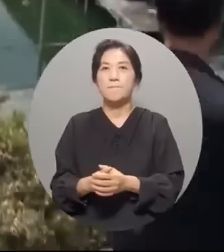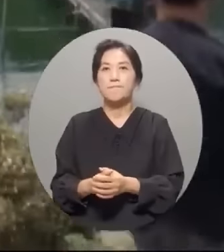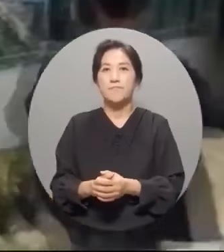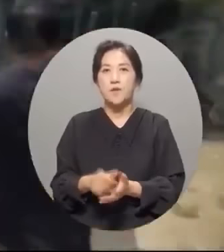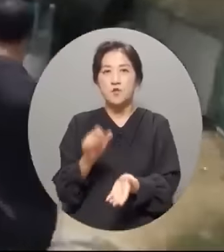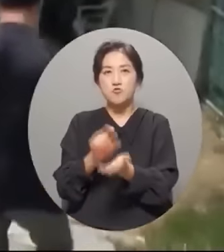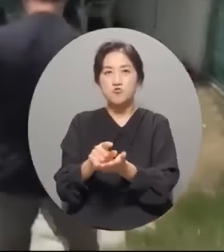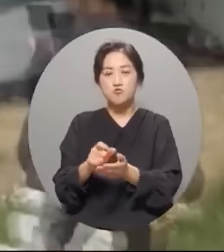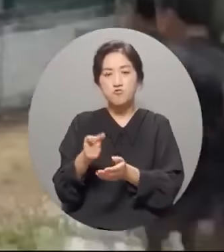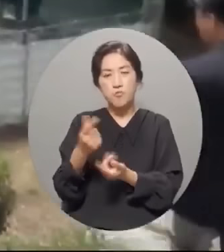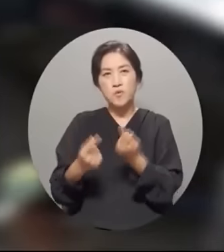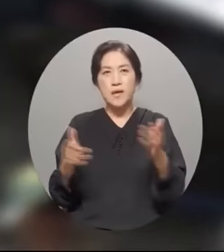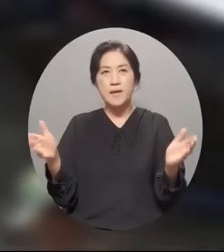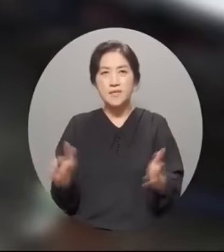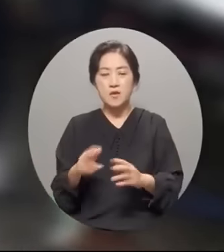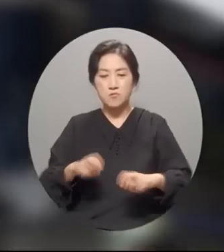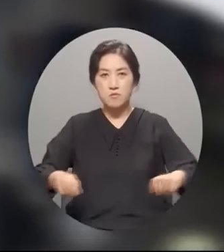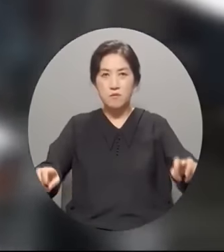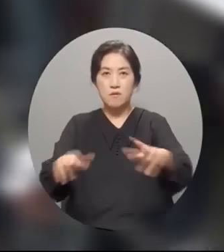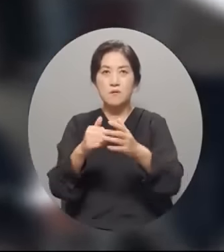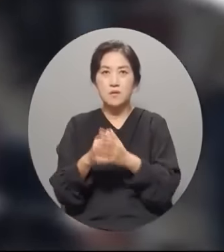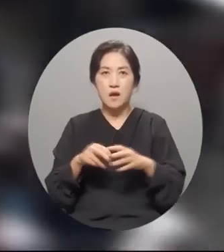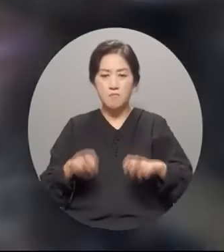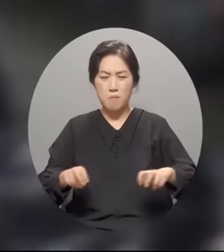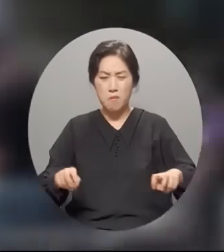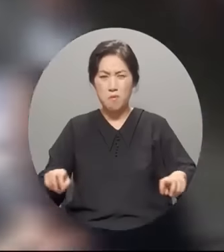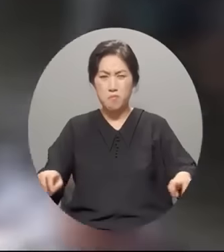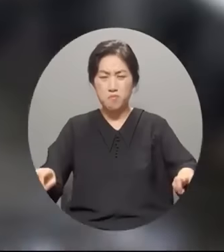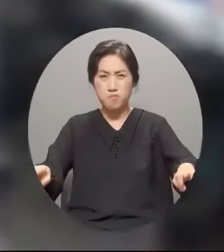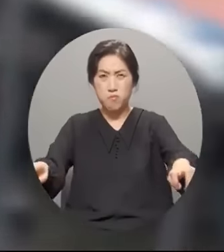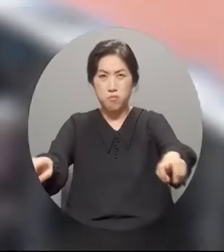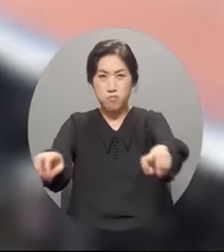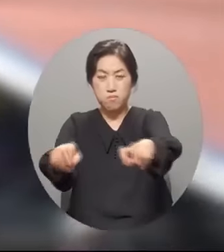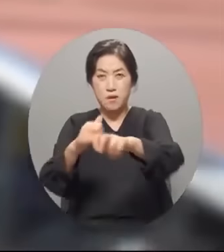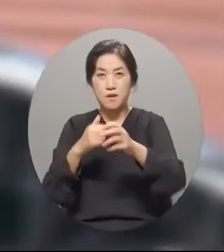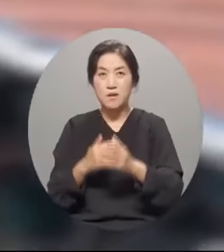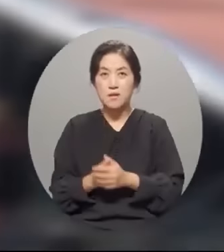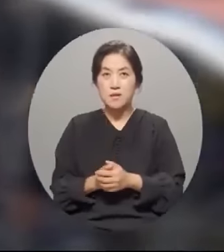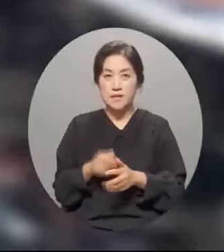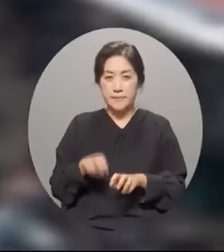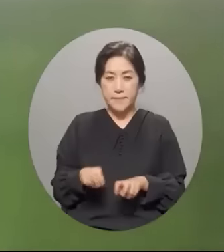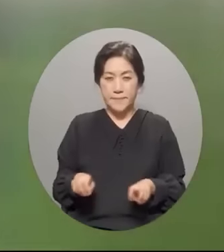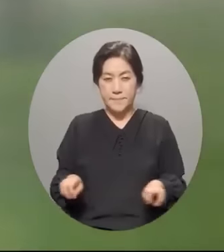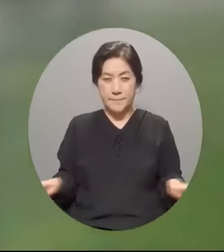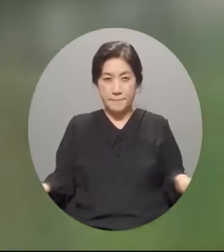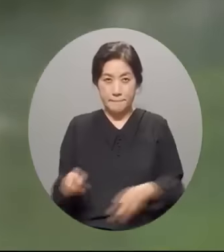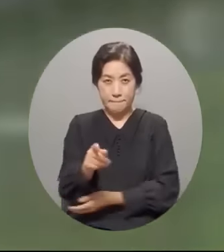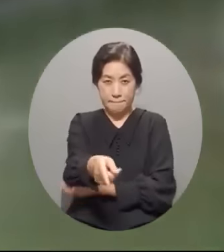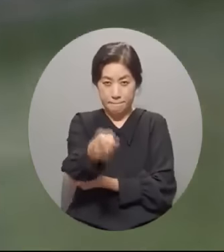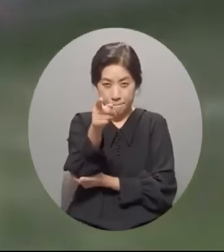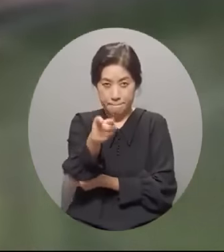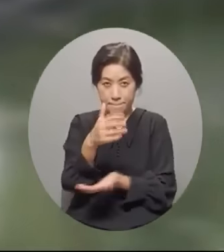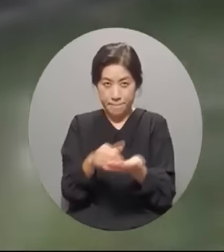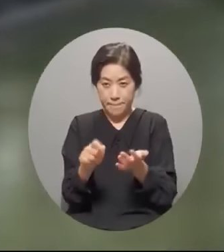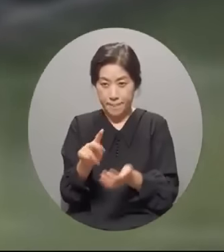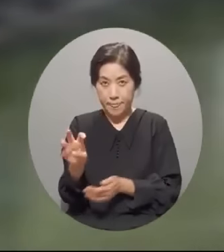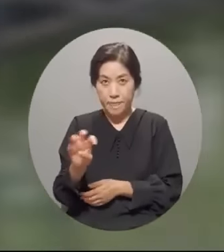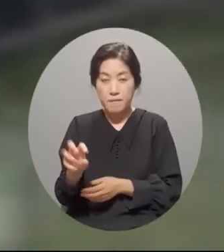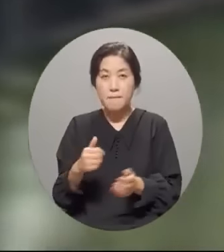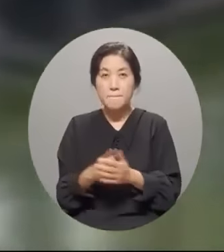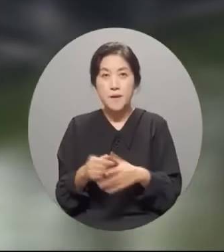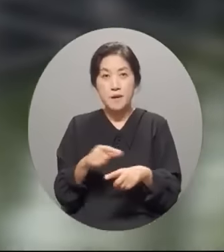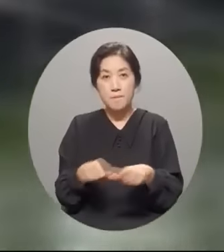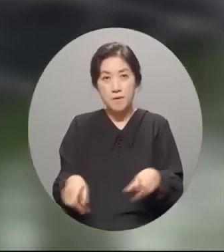축구장보다 작은 저수지에 낚시 자대들이 따닥따닥 붙어 있습니다. 자리 잡고 낚시를 하는 사람만 수십 명.